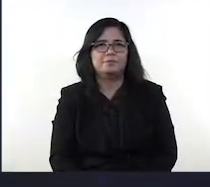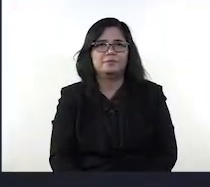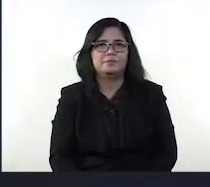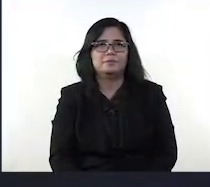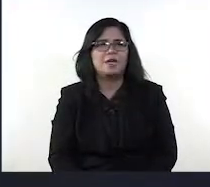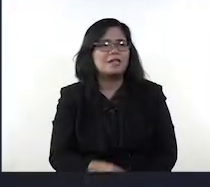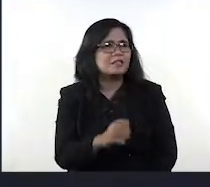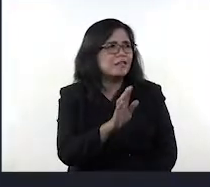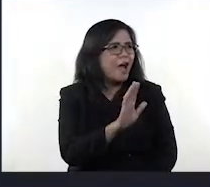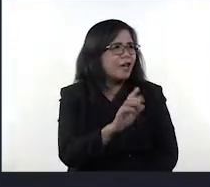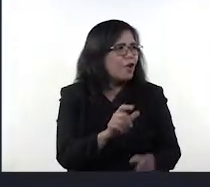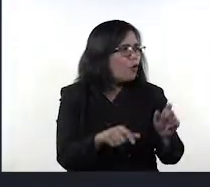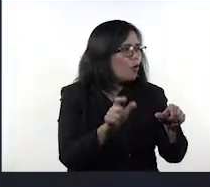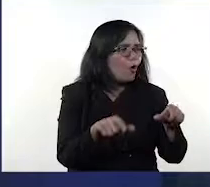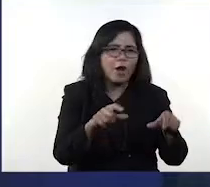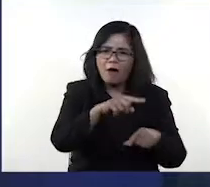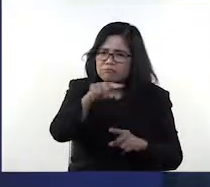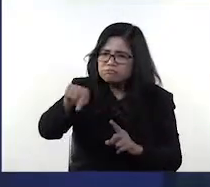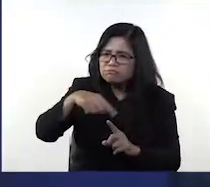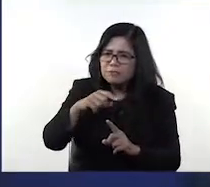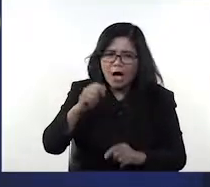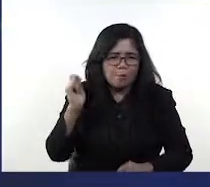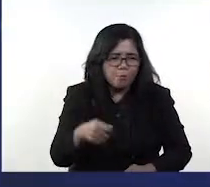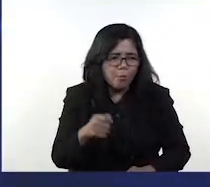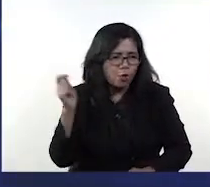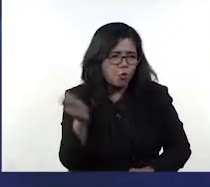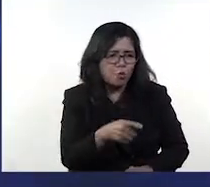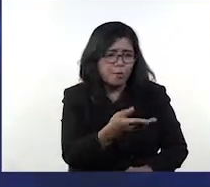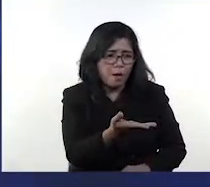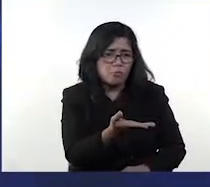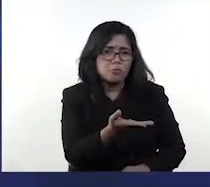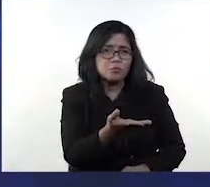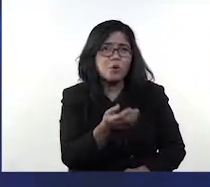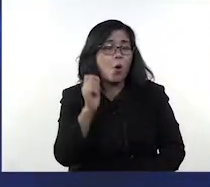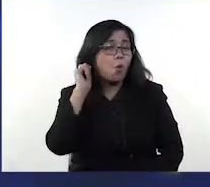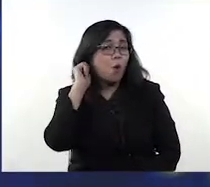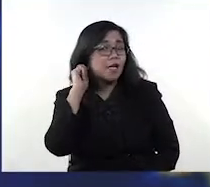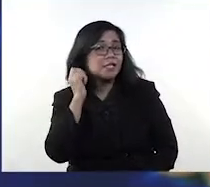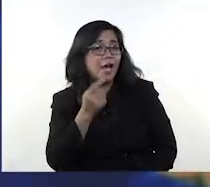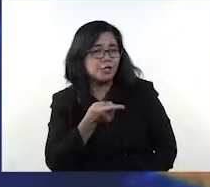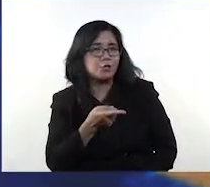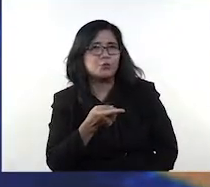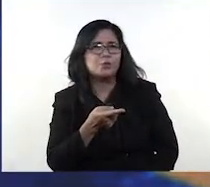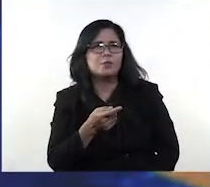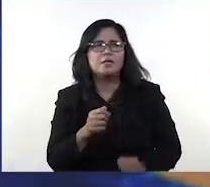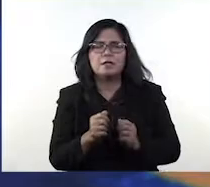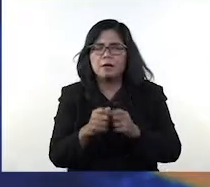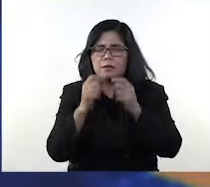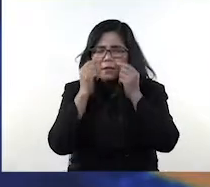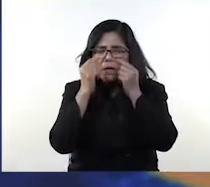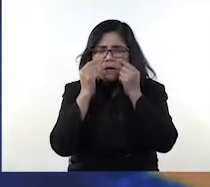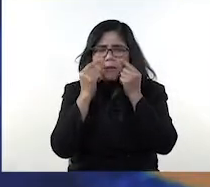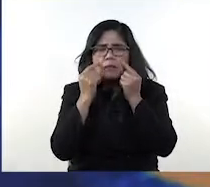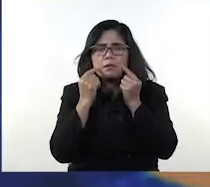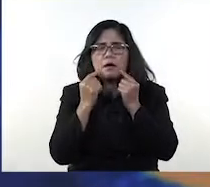Hai tidak ada orang kaya menghukum kamu hai wanita ijo saya percaya dengan airmata yang